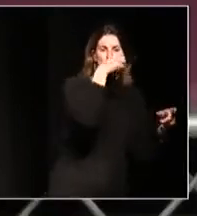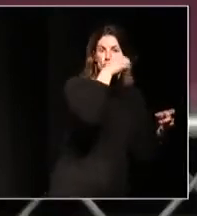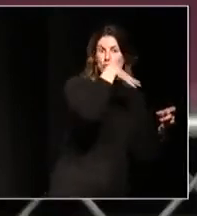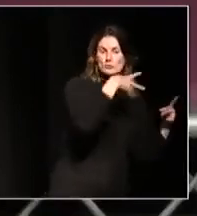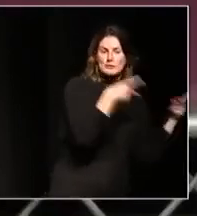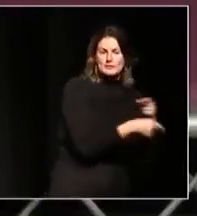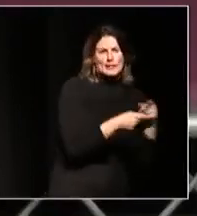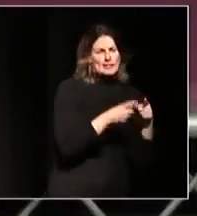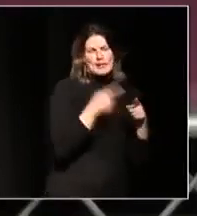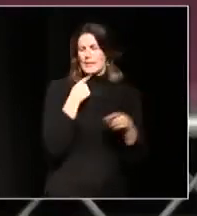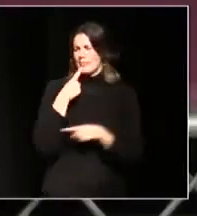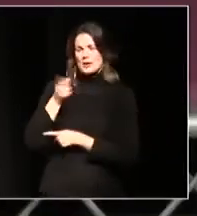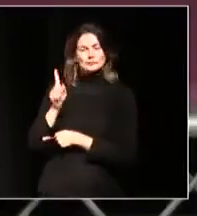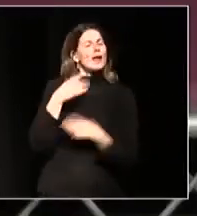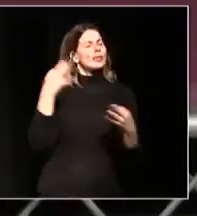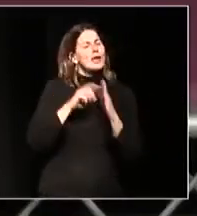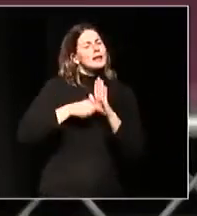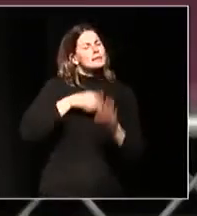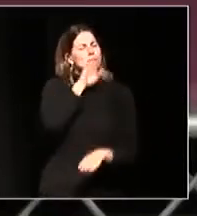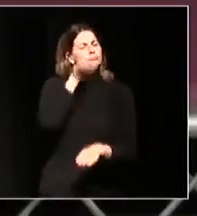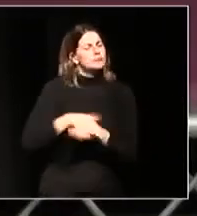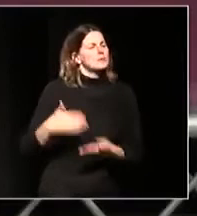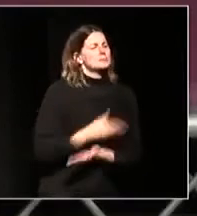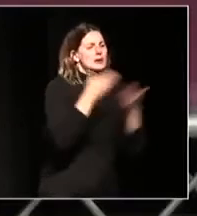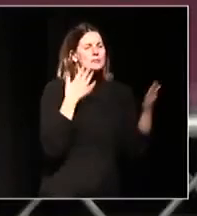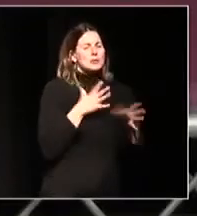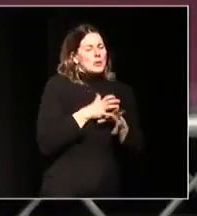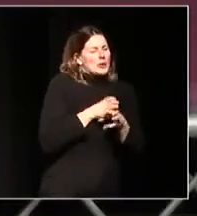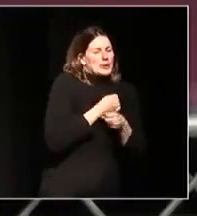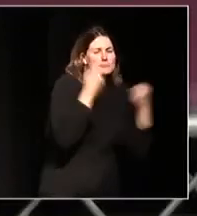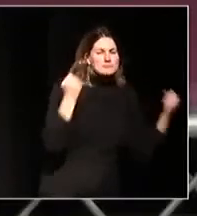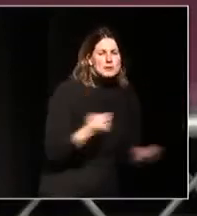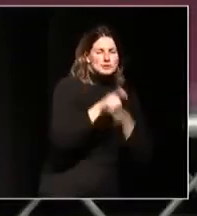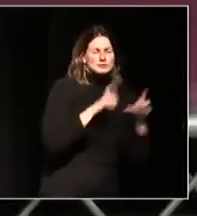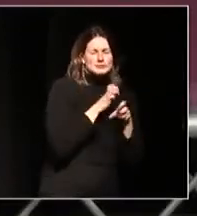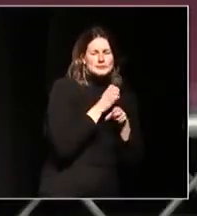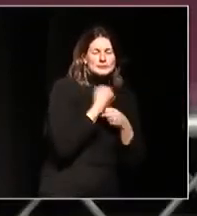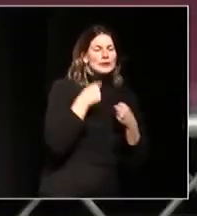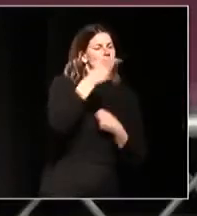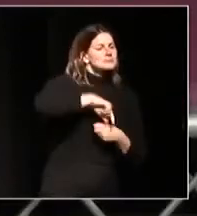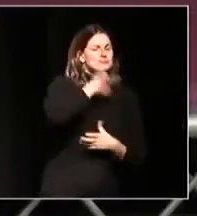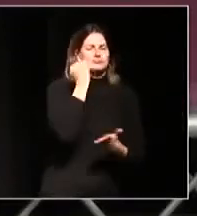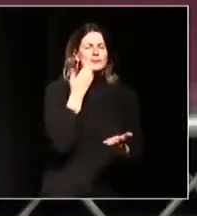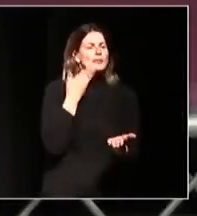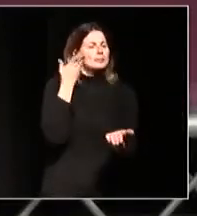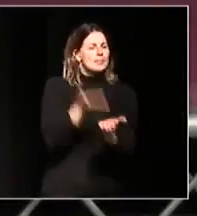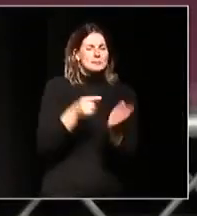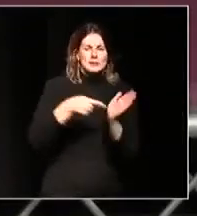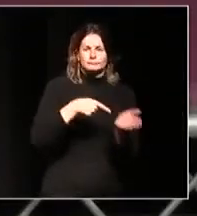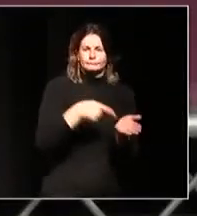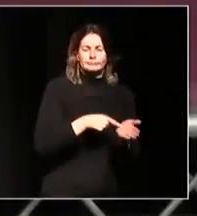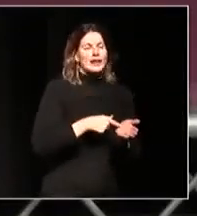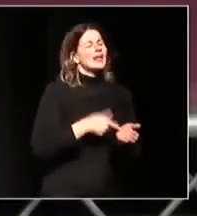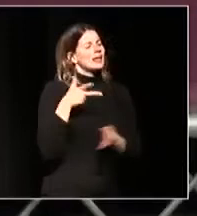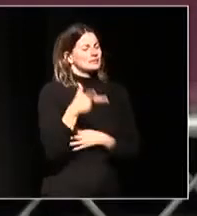com tothom, perquè la llei no serveix per ofegar milions de persones que reclamem el nostre dret a